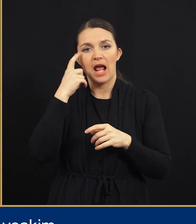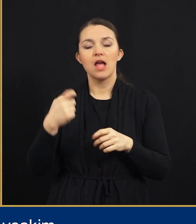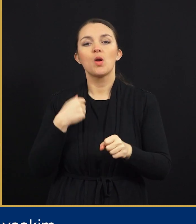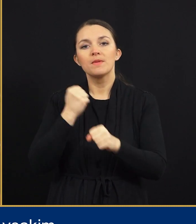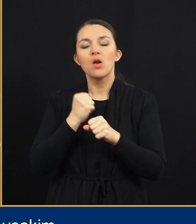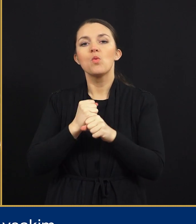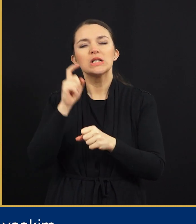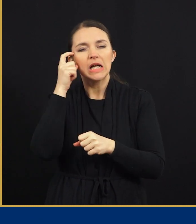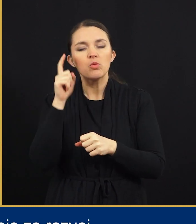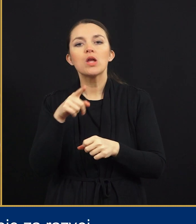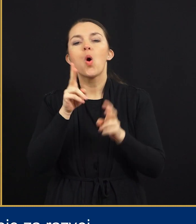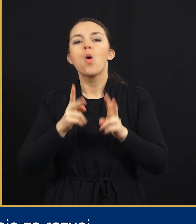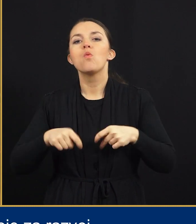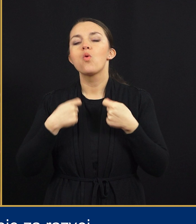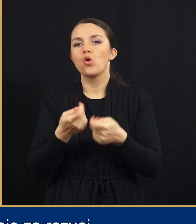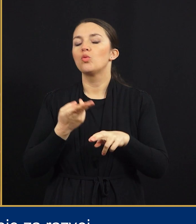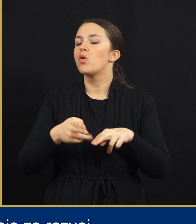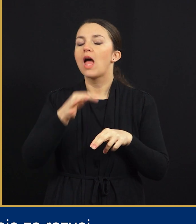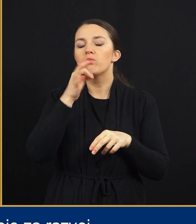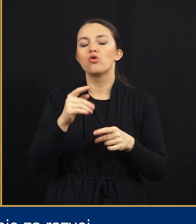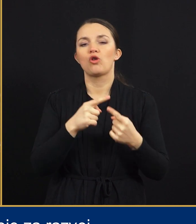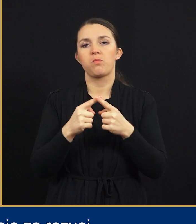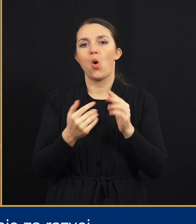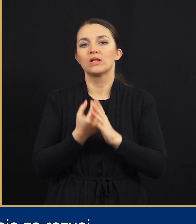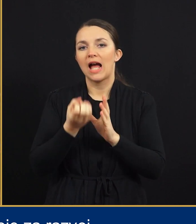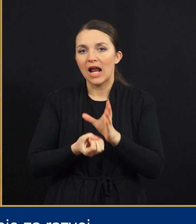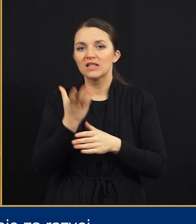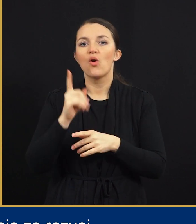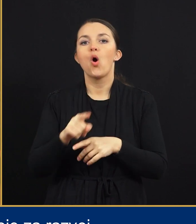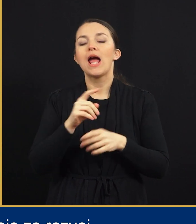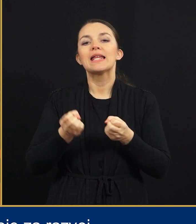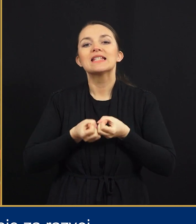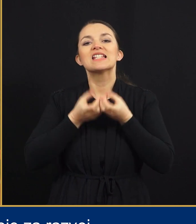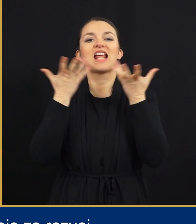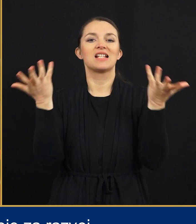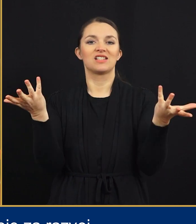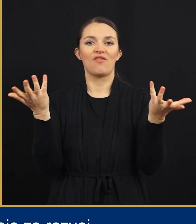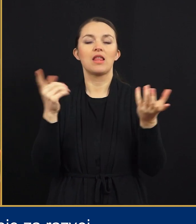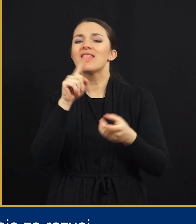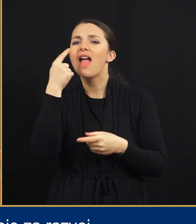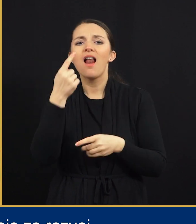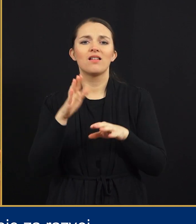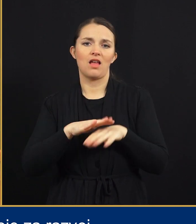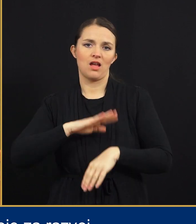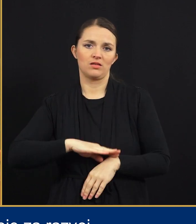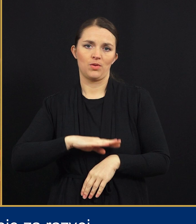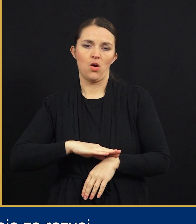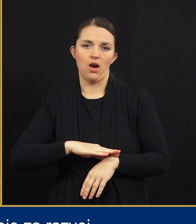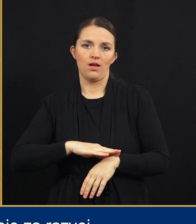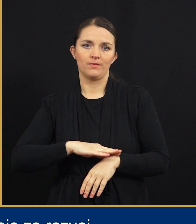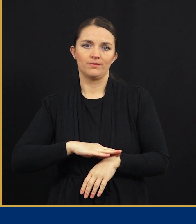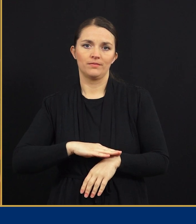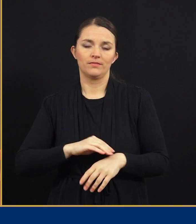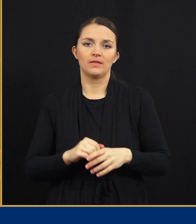talentom ravnamo skrbno in mu omogočimo najboljše pogoje za razvoj in razcvet, ne glede na spol.